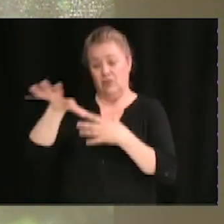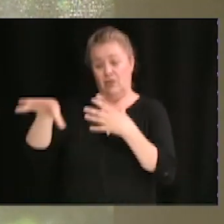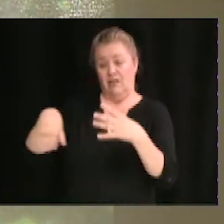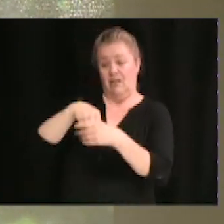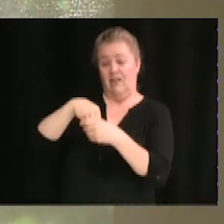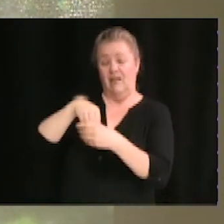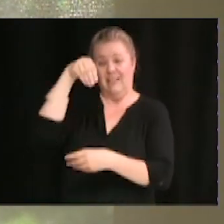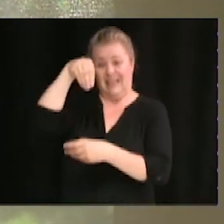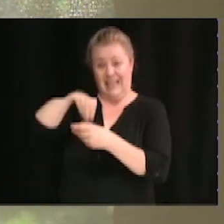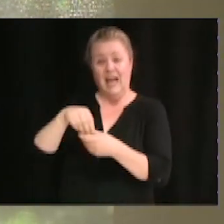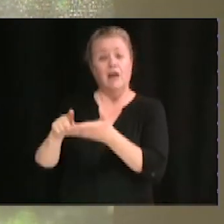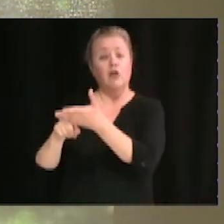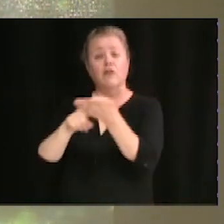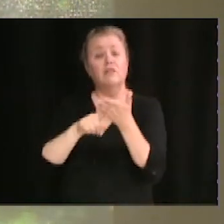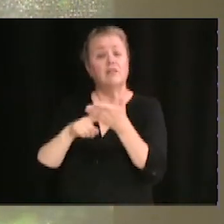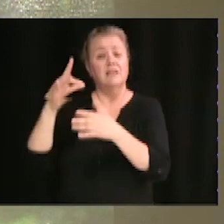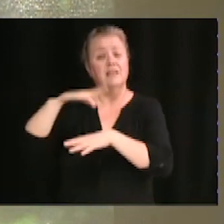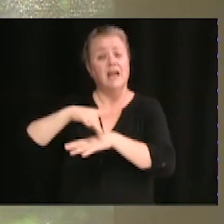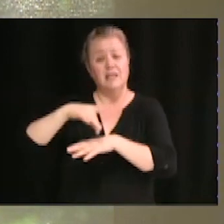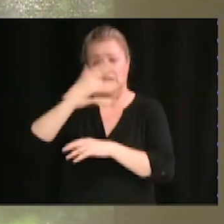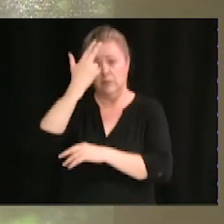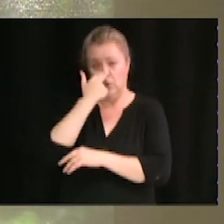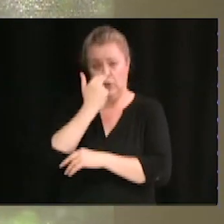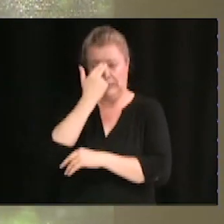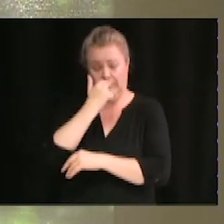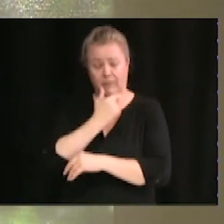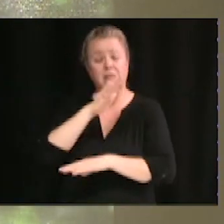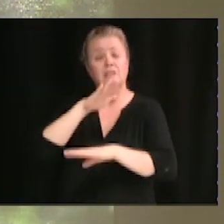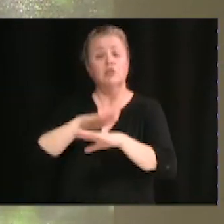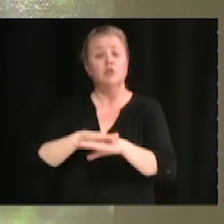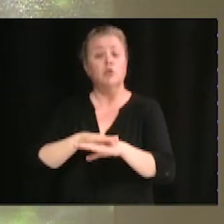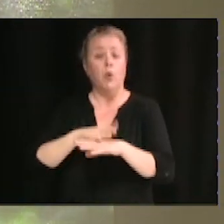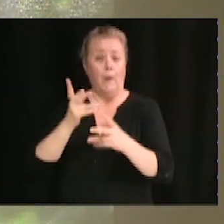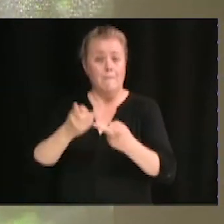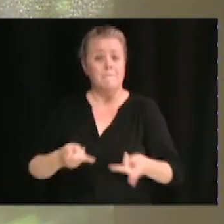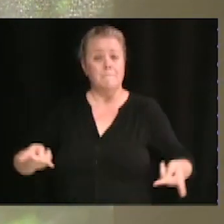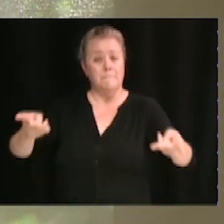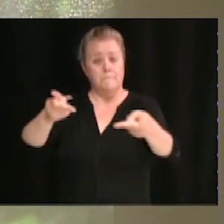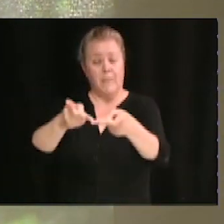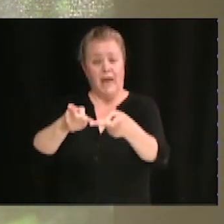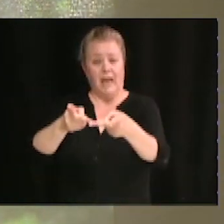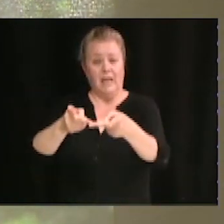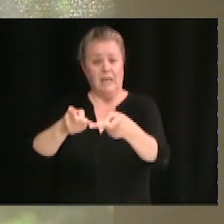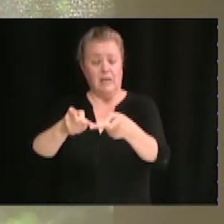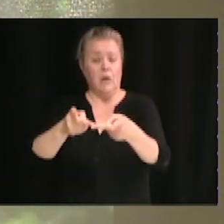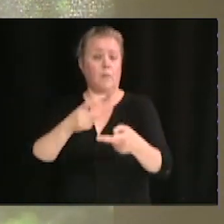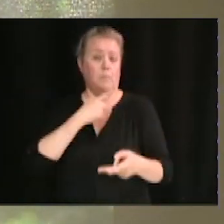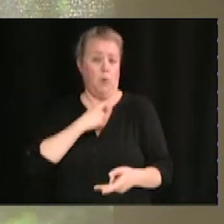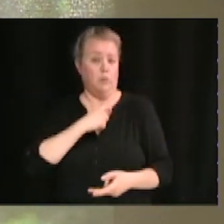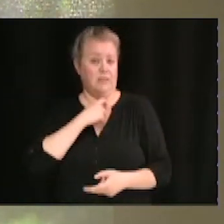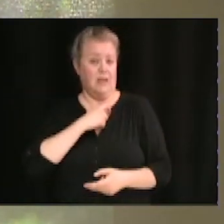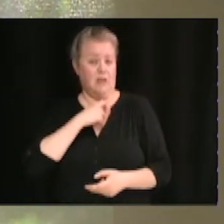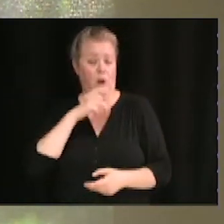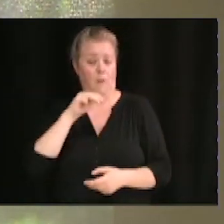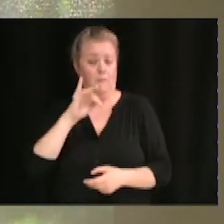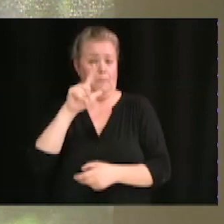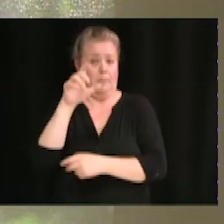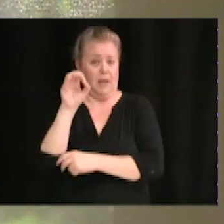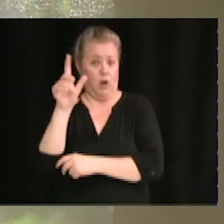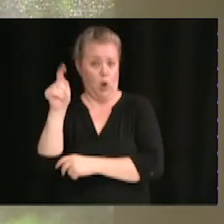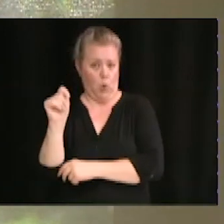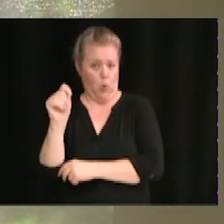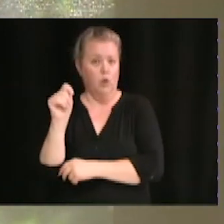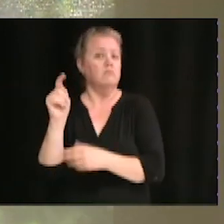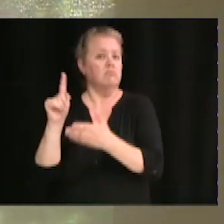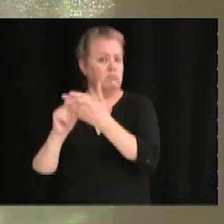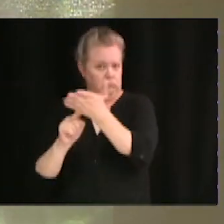Et le terrain du parc Monseigneur Milot a été complètement refait. Et les lumières aussi. C'est très bien. Et j'ai